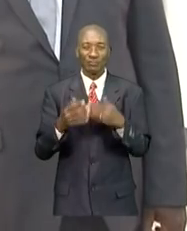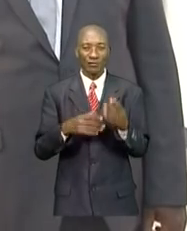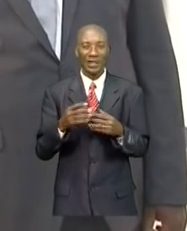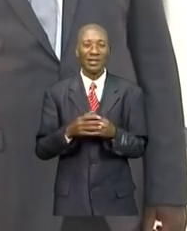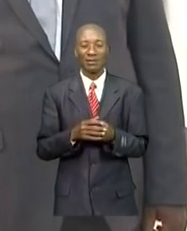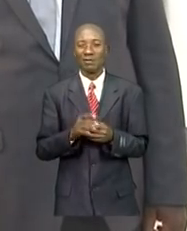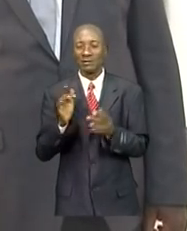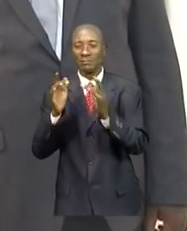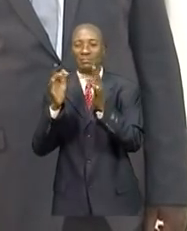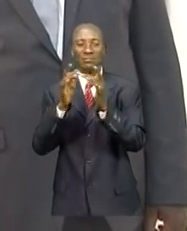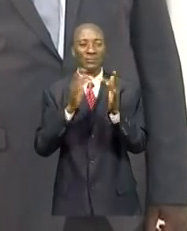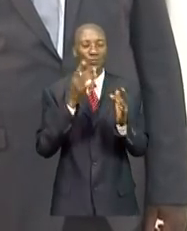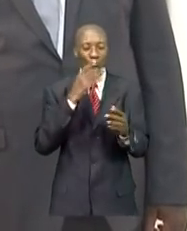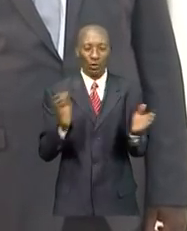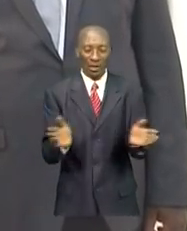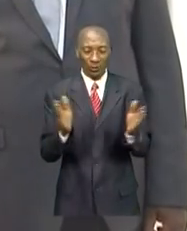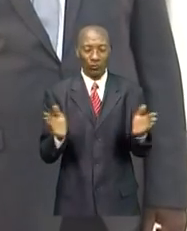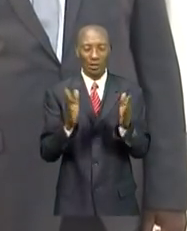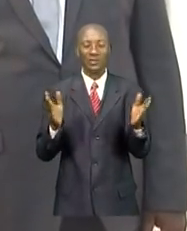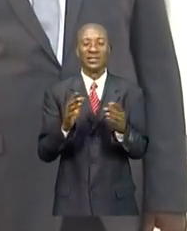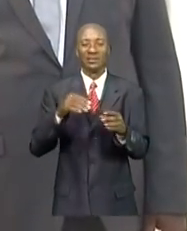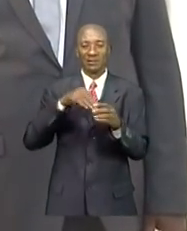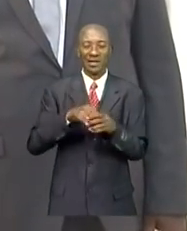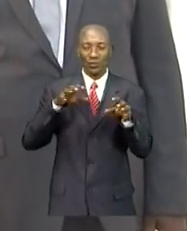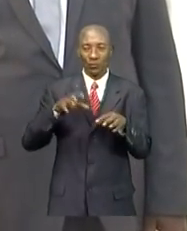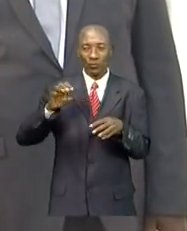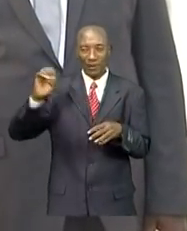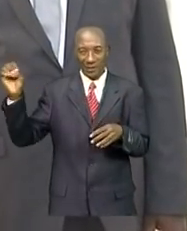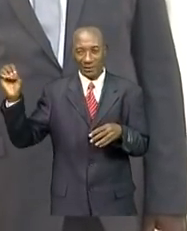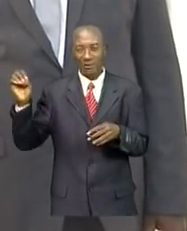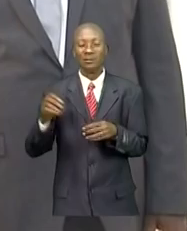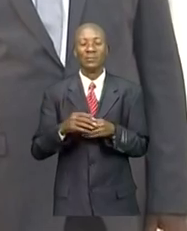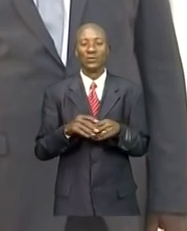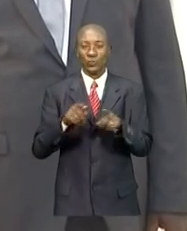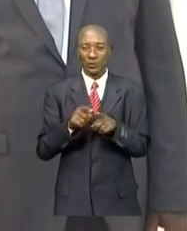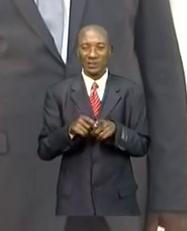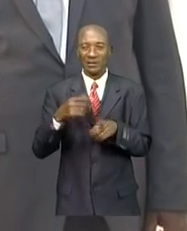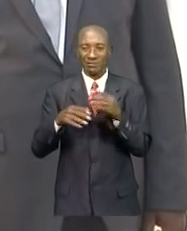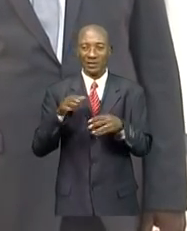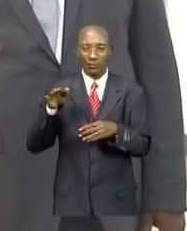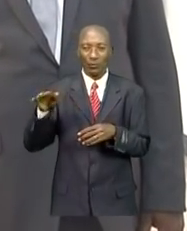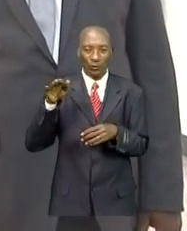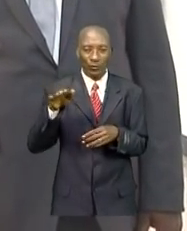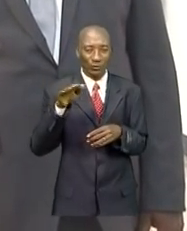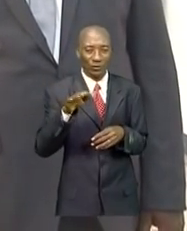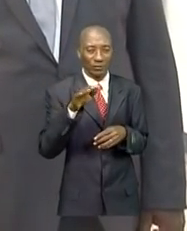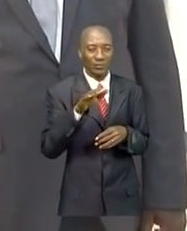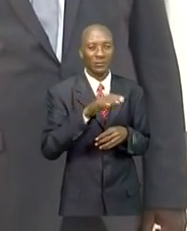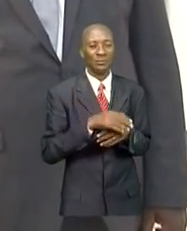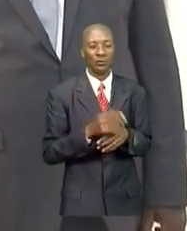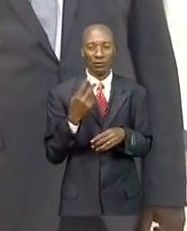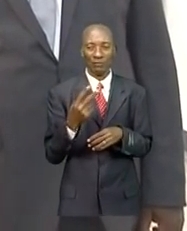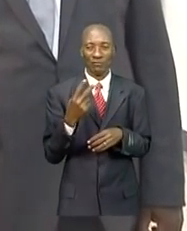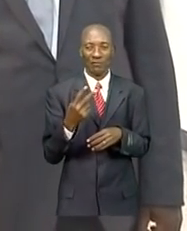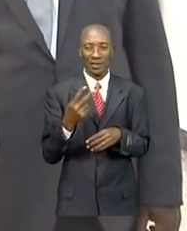solidarité à l'Est. Et fort de cette mission, ils ont fait un plaidoyer adressé le 20 février au chef